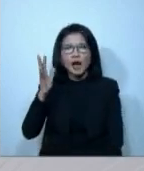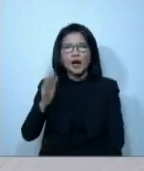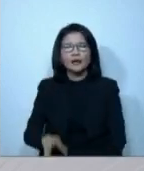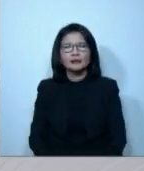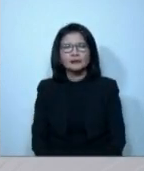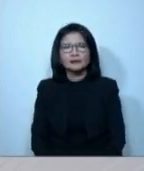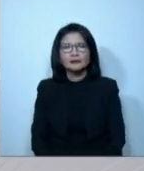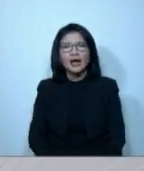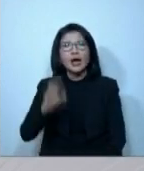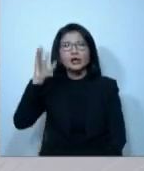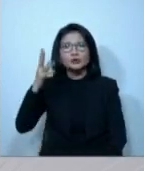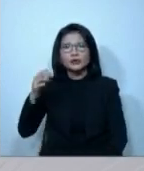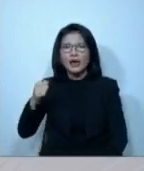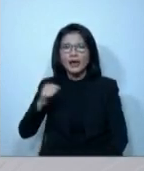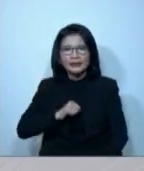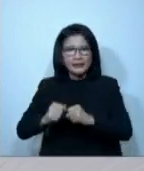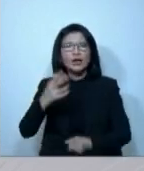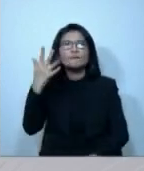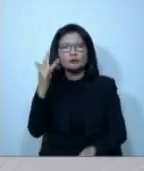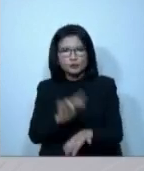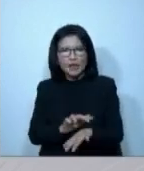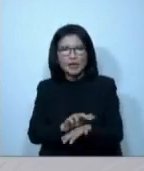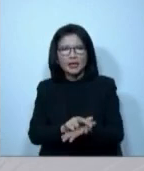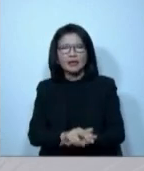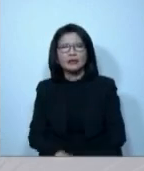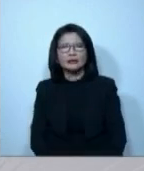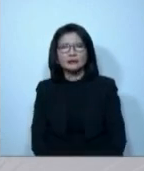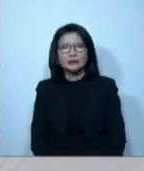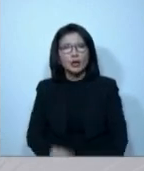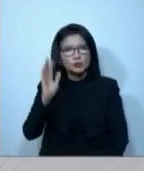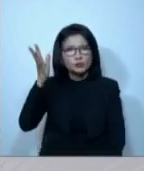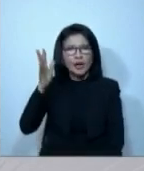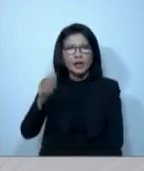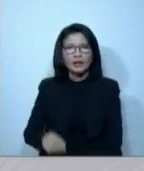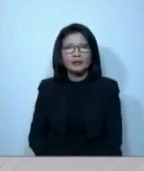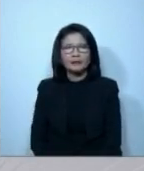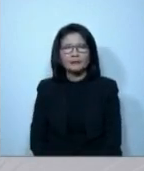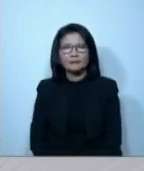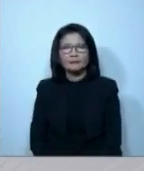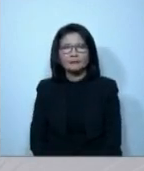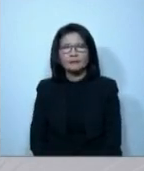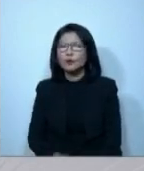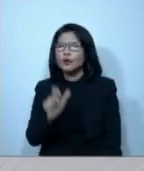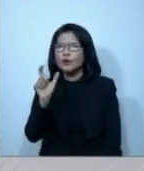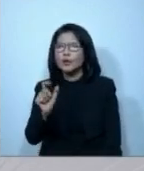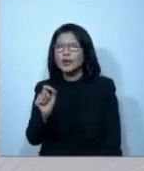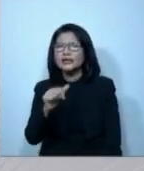diambil tindakan dan keputusan, ya, waktu itu oleh